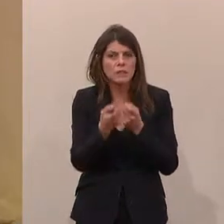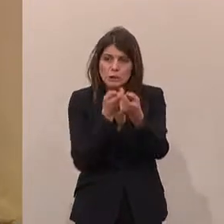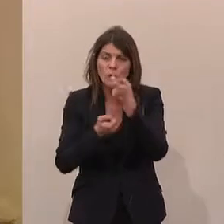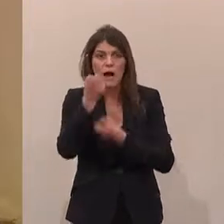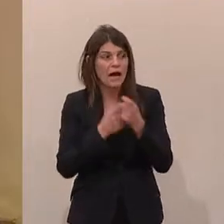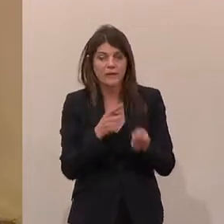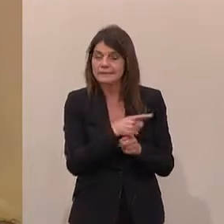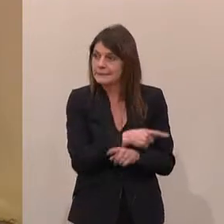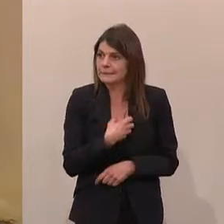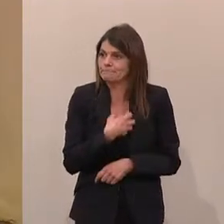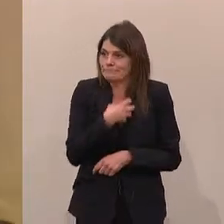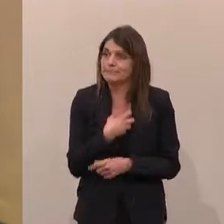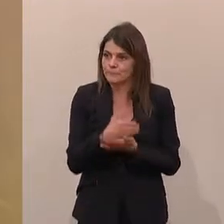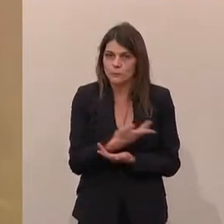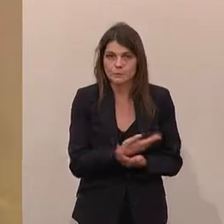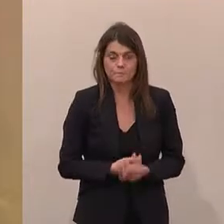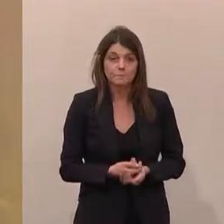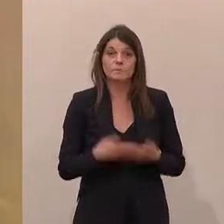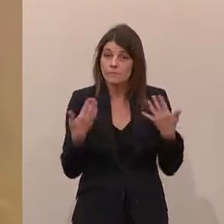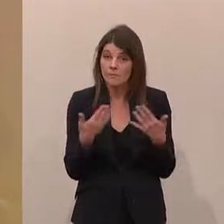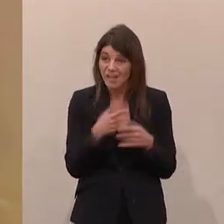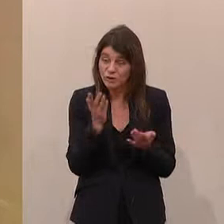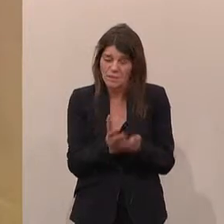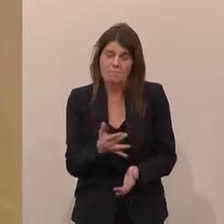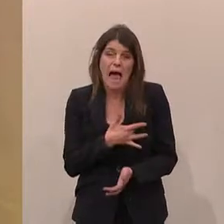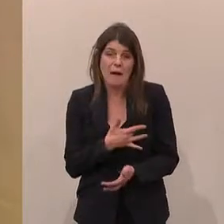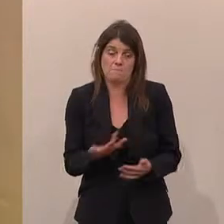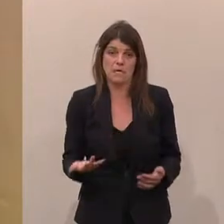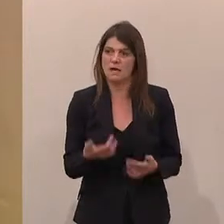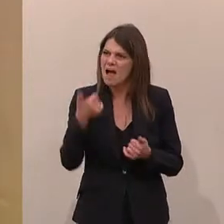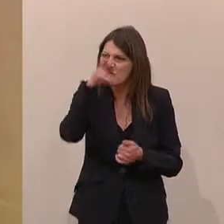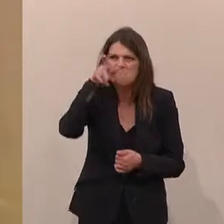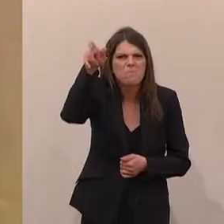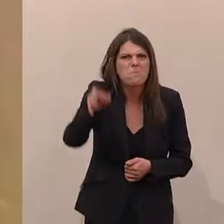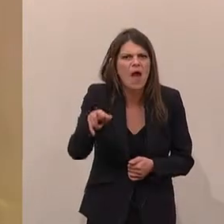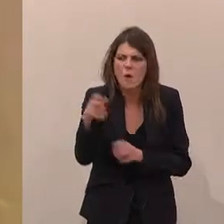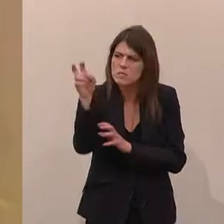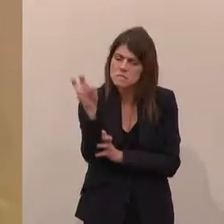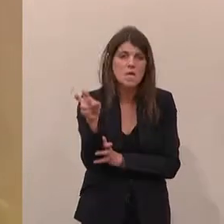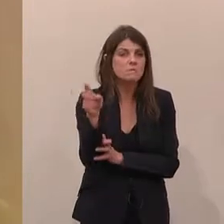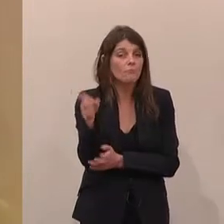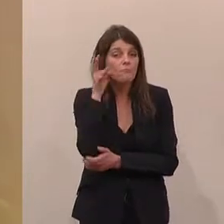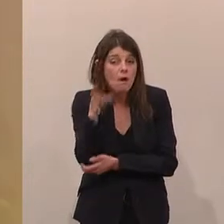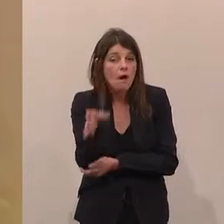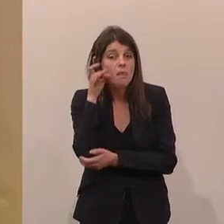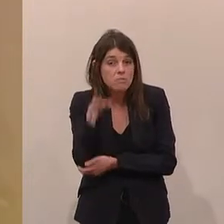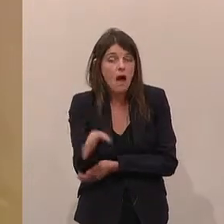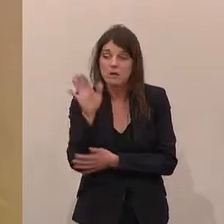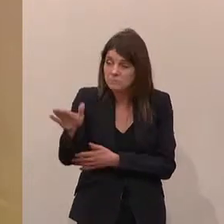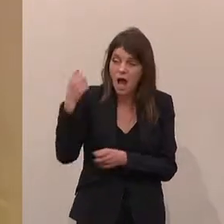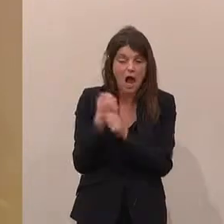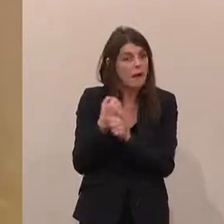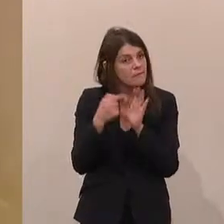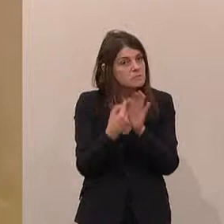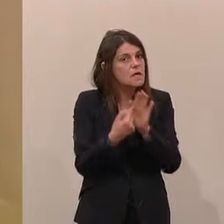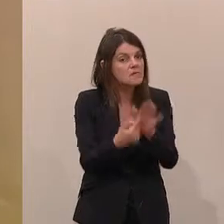Zuwanderung sauer aufstoßen? Wie sehr muss es wehtun, dass da ein Blauer sitzt, der Ihnen jeden Tag durch seine Arbeit